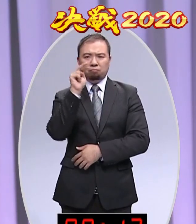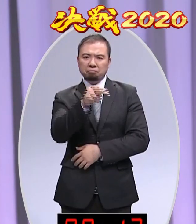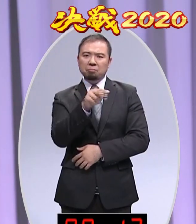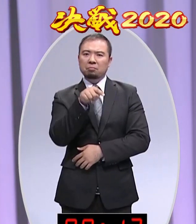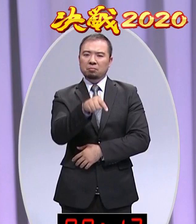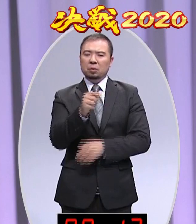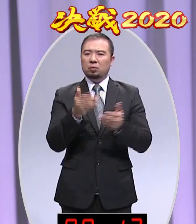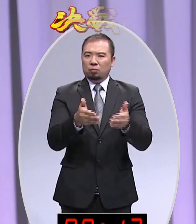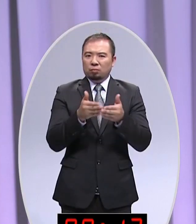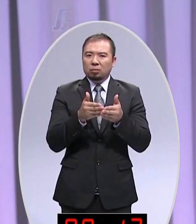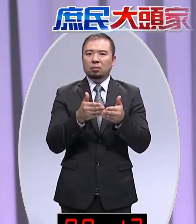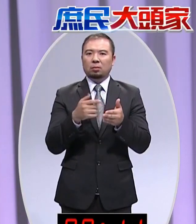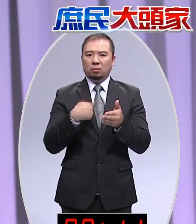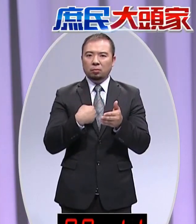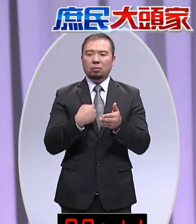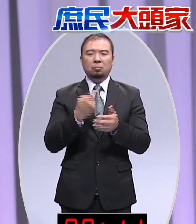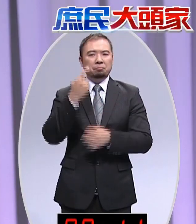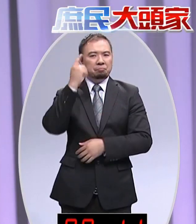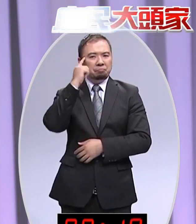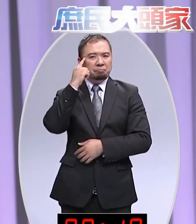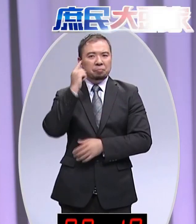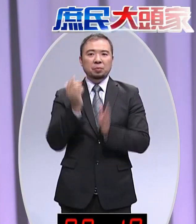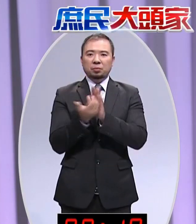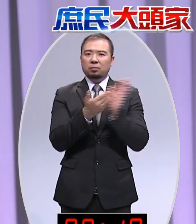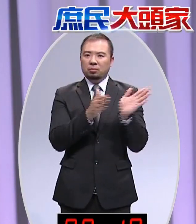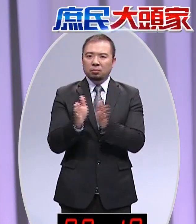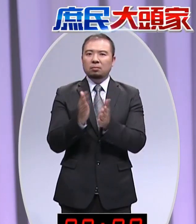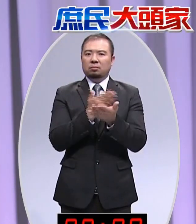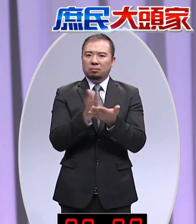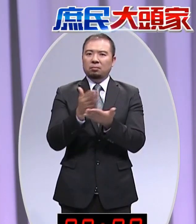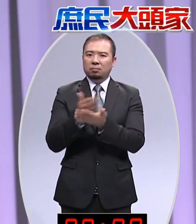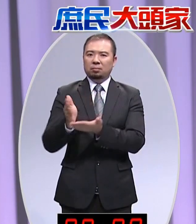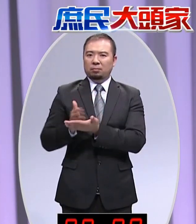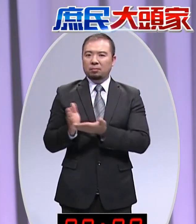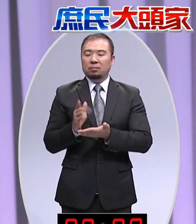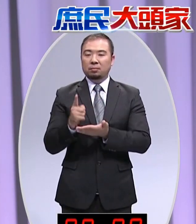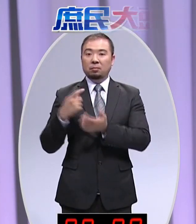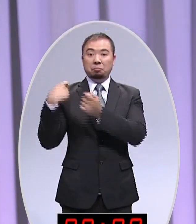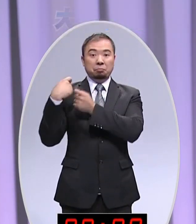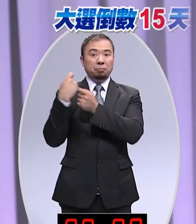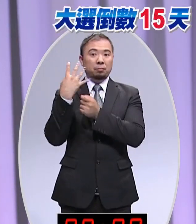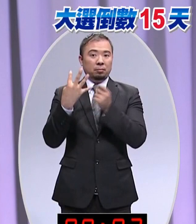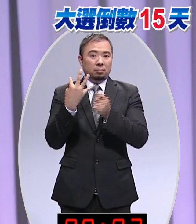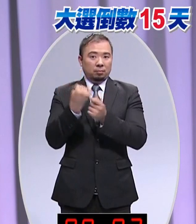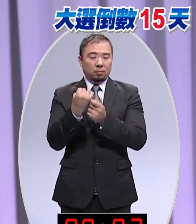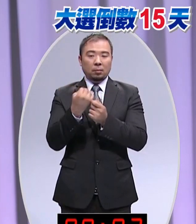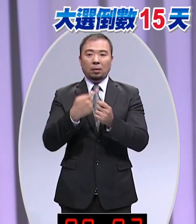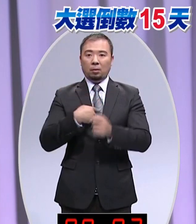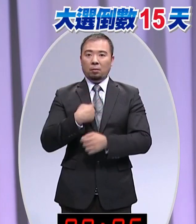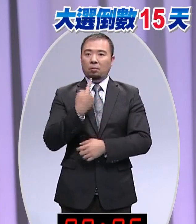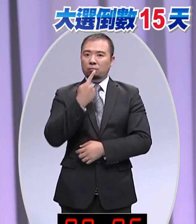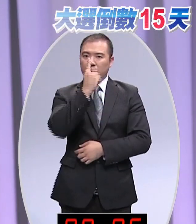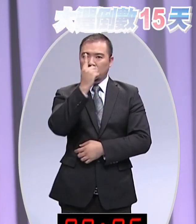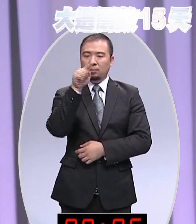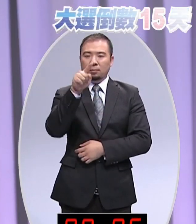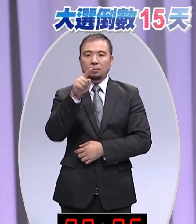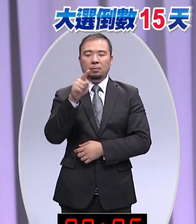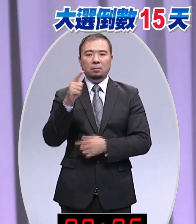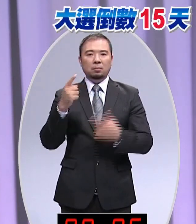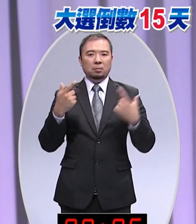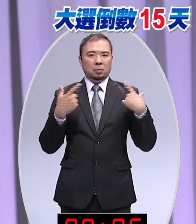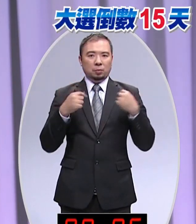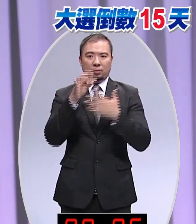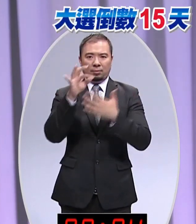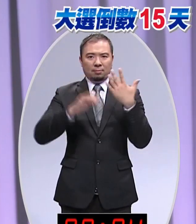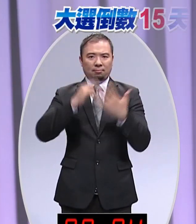好去处理好。坦白讲，这些年来，我秉持的唯一的一个原则，就是我没